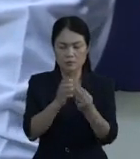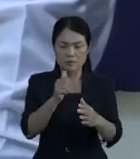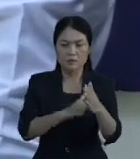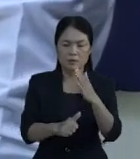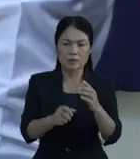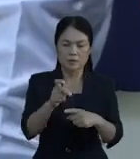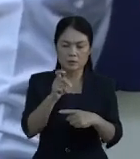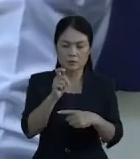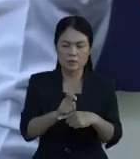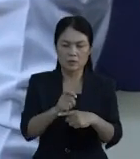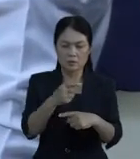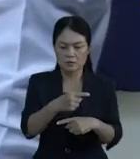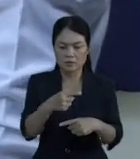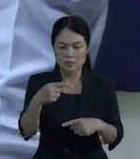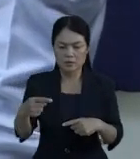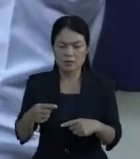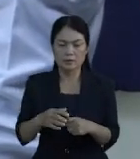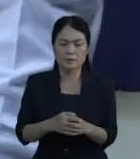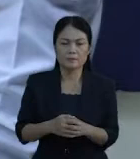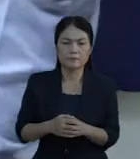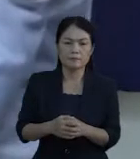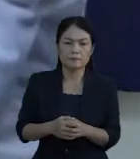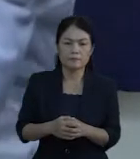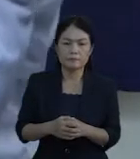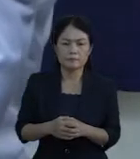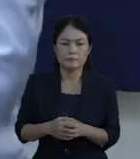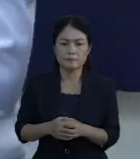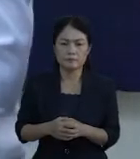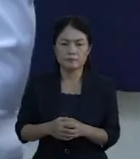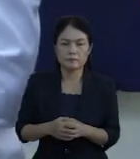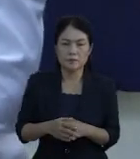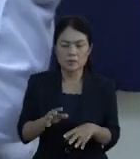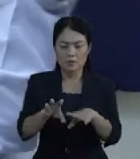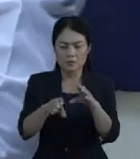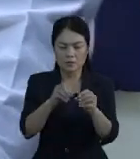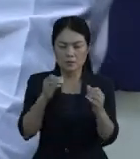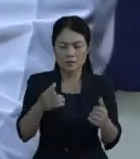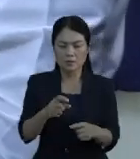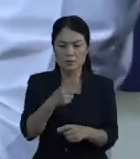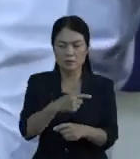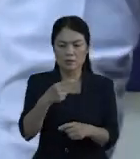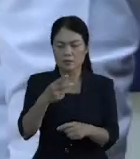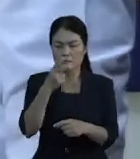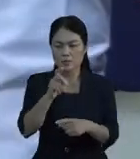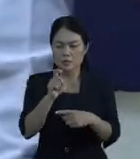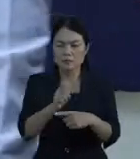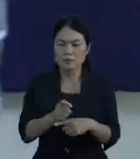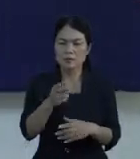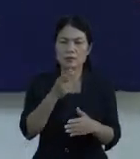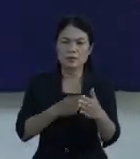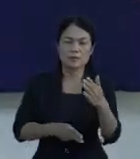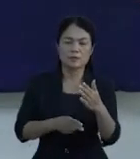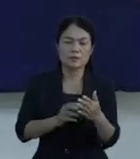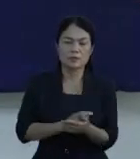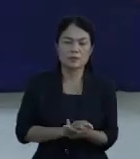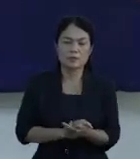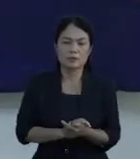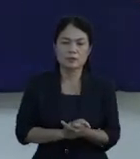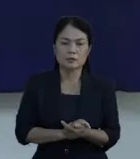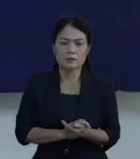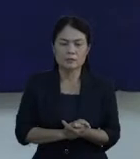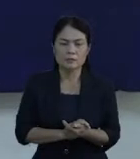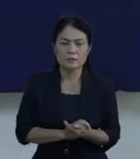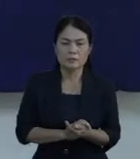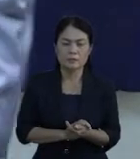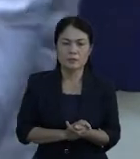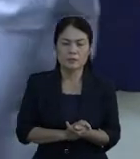trấm tông liền và trấm tông liền chẳng con bà riêng bà nhái bằng cốt tông liền cái ai mưa tông ấy con đã được bà nhạc đây là cụ đạo